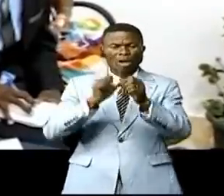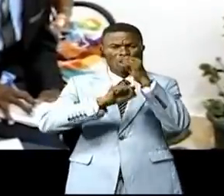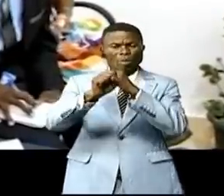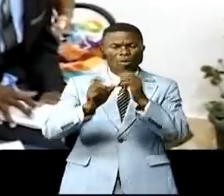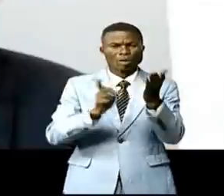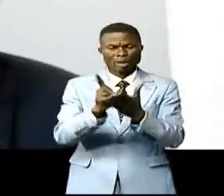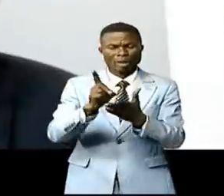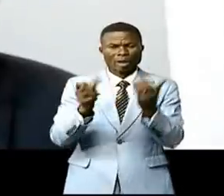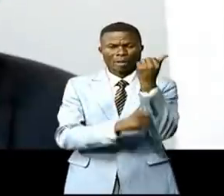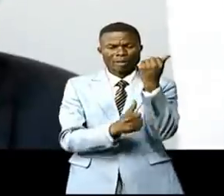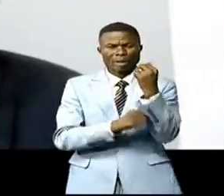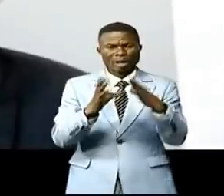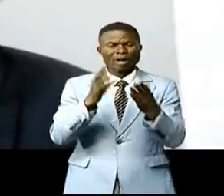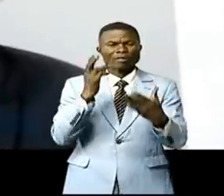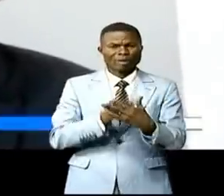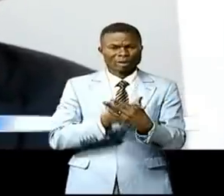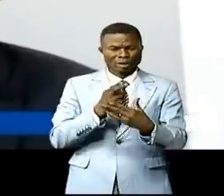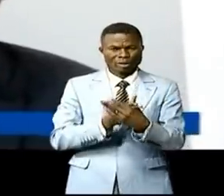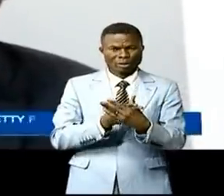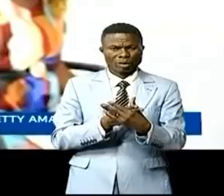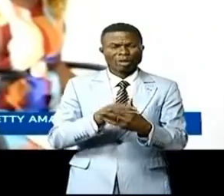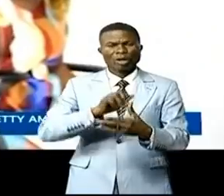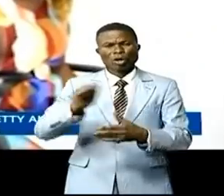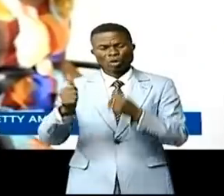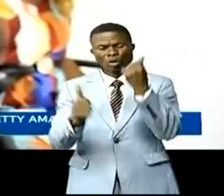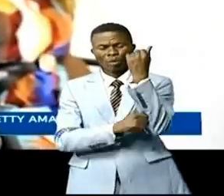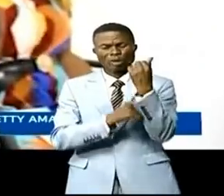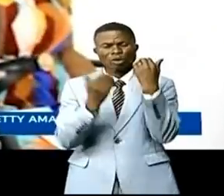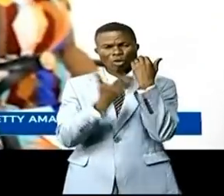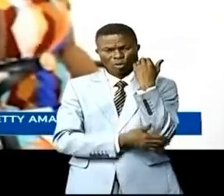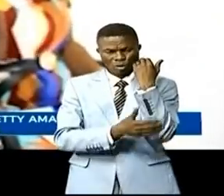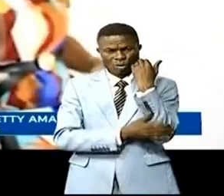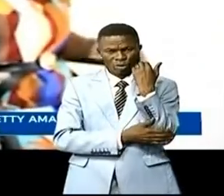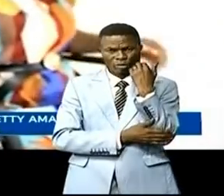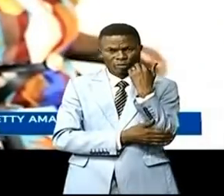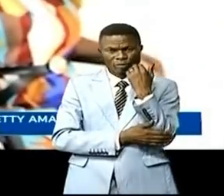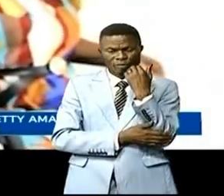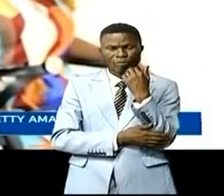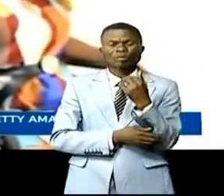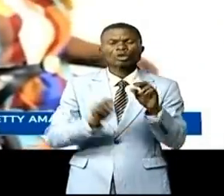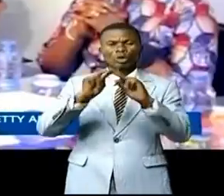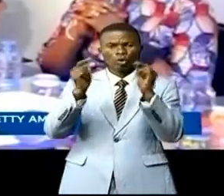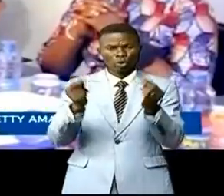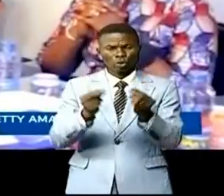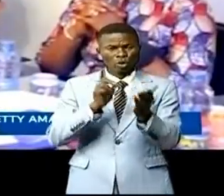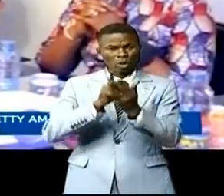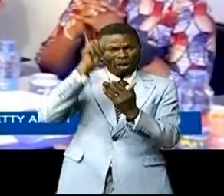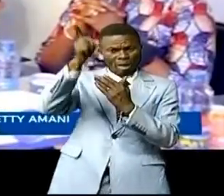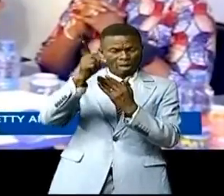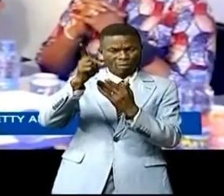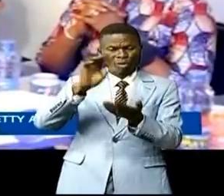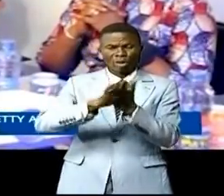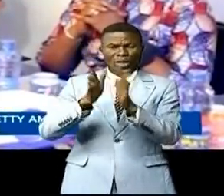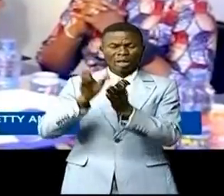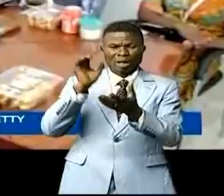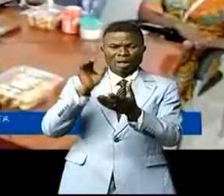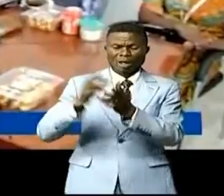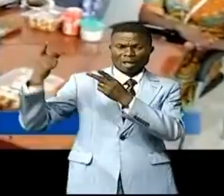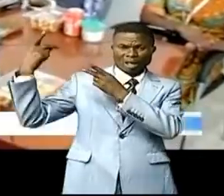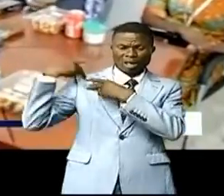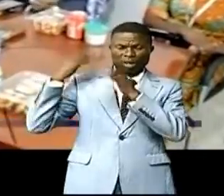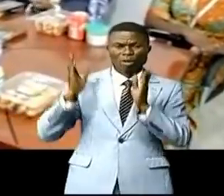droits de personnes vivant avec handicap et autres personnes vulnérables, le plan triennal et le projet de l'autonomisation de ces